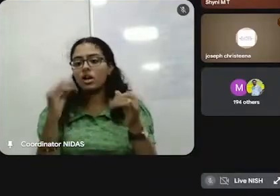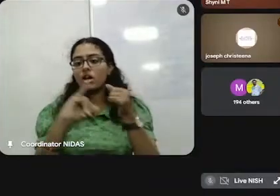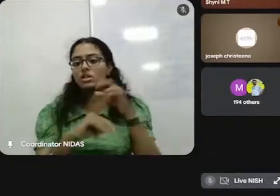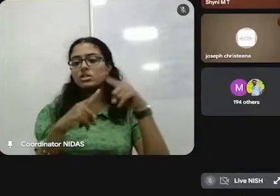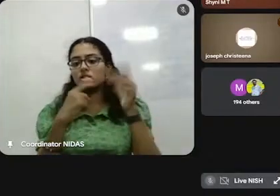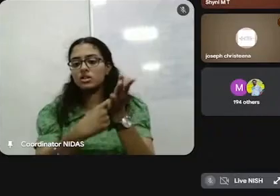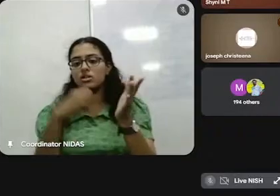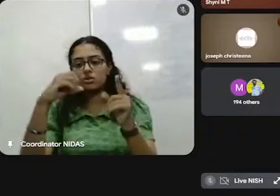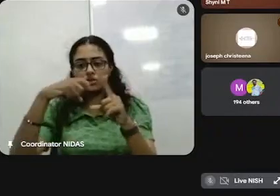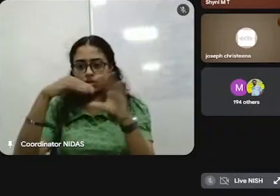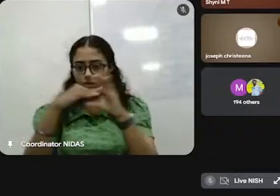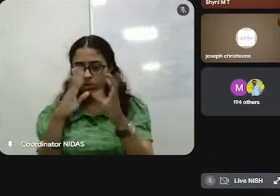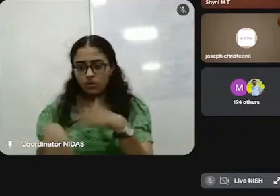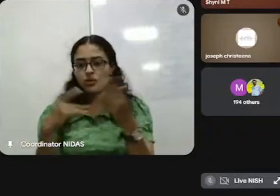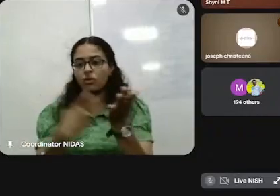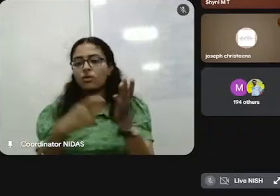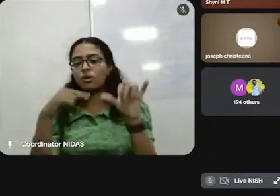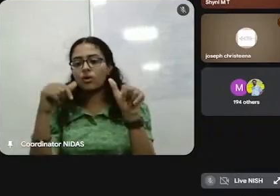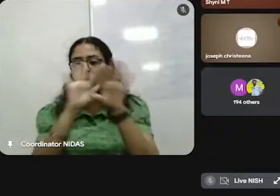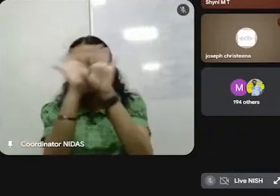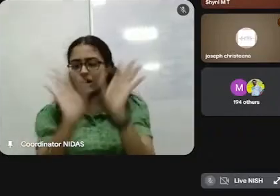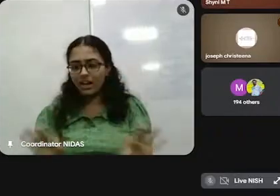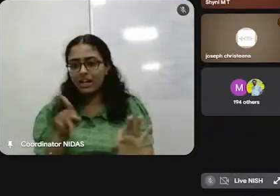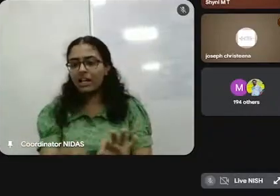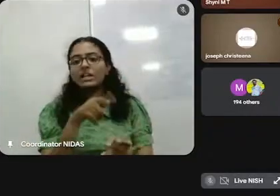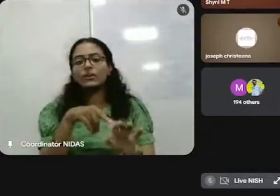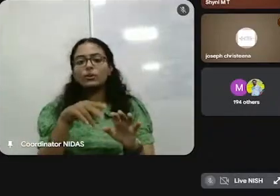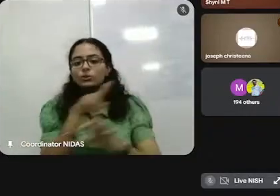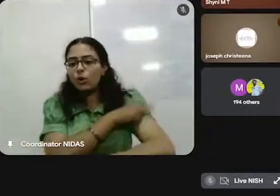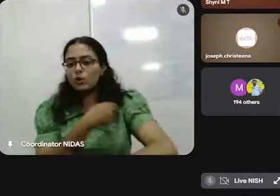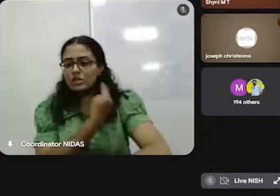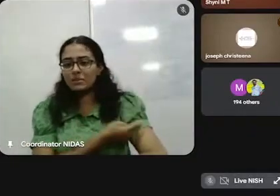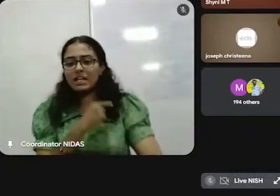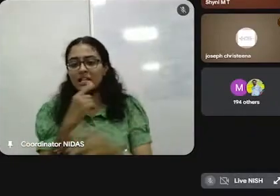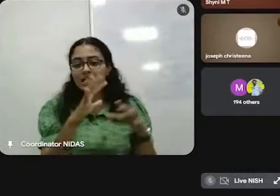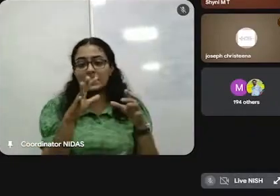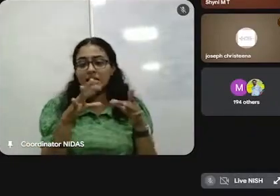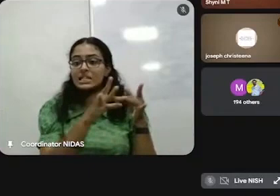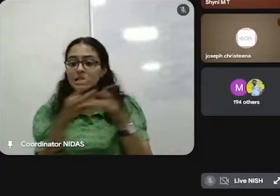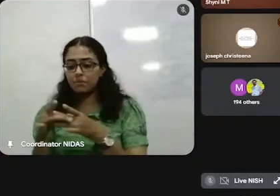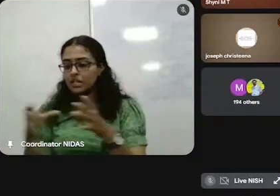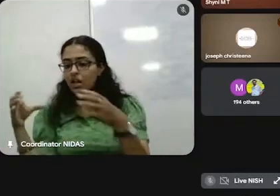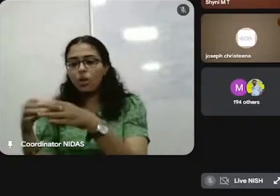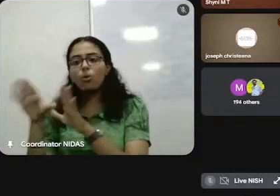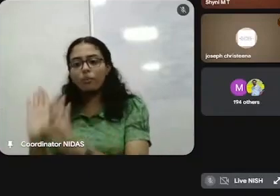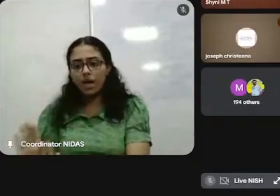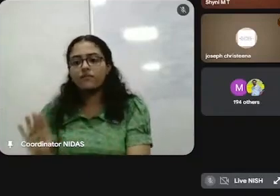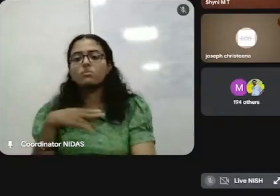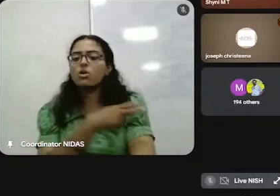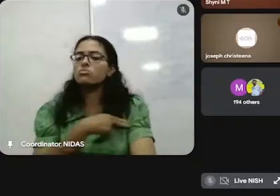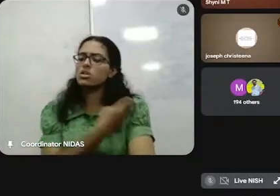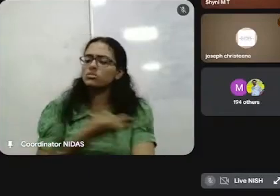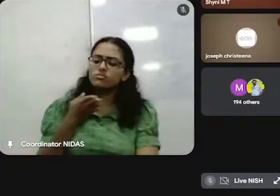പേഷ്യന്റിനെ പെട്ടെന്ന് കൊണ്ടുവന്നാൽ ട്രീറ്റ് ചെയ്യാൻ പറ്റുന്ന എല്ലാ സൗകര്യങ്ങളും ഉള്ള ആശുപത്രികൾക്കാണ് സ്ട്രോക്ക് റെഡി ഹോസ്പിറ്റൽസ് എന്ന് പറയുന്നത്.